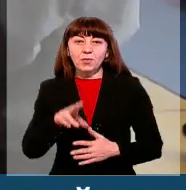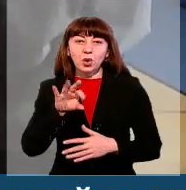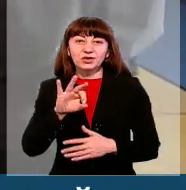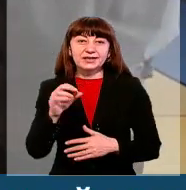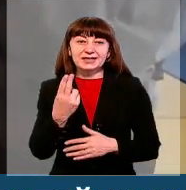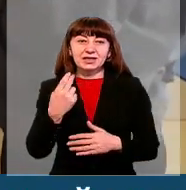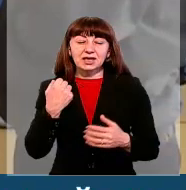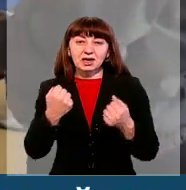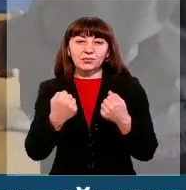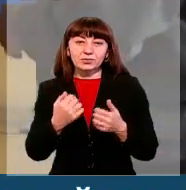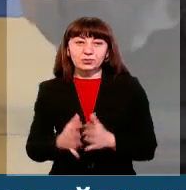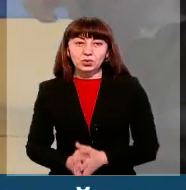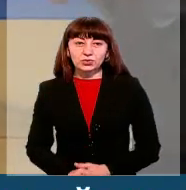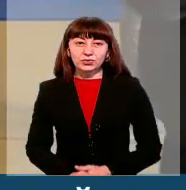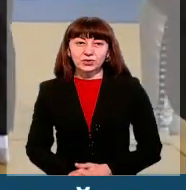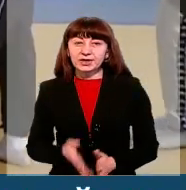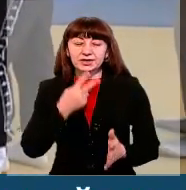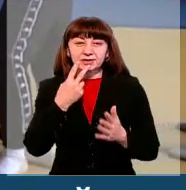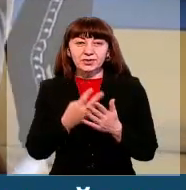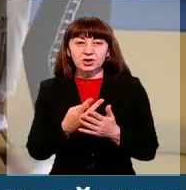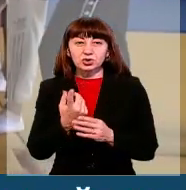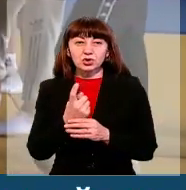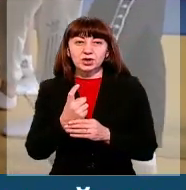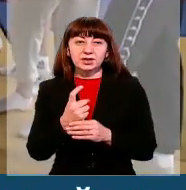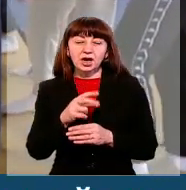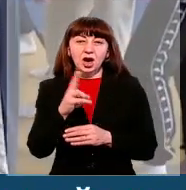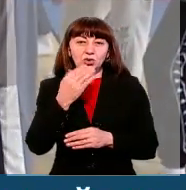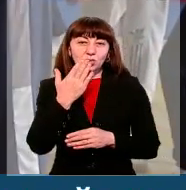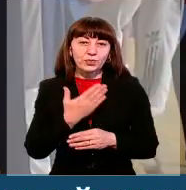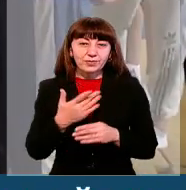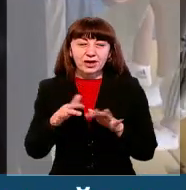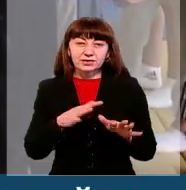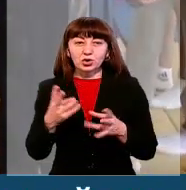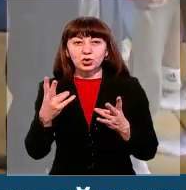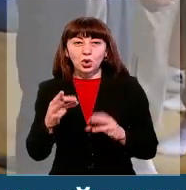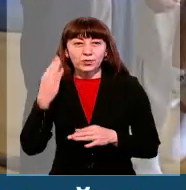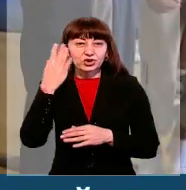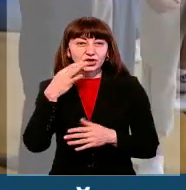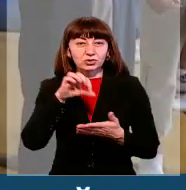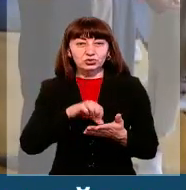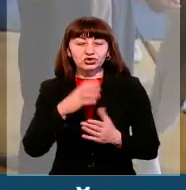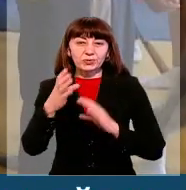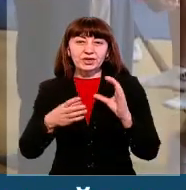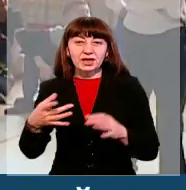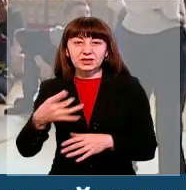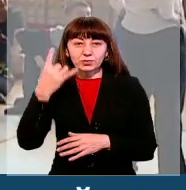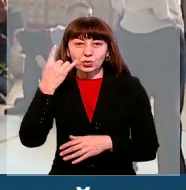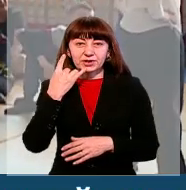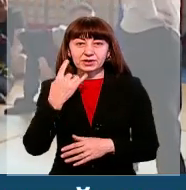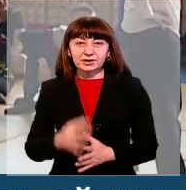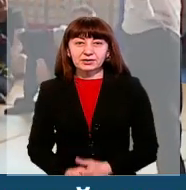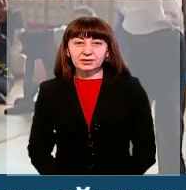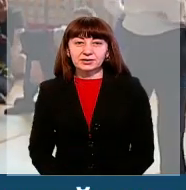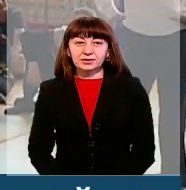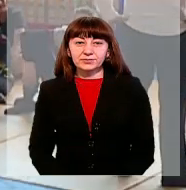алда республика чемпионатына қатысқысы келеді. Ал оның дәл осы спорттың түрін таңдауына түрткі болған атасы.